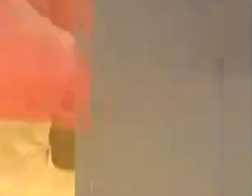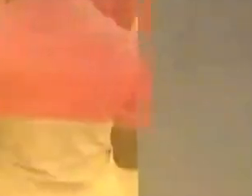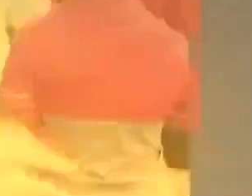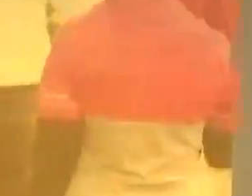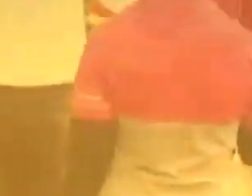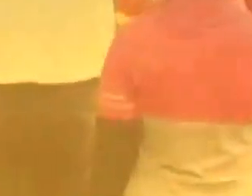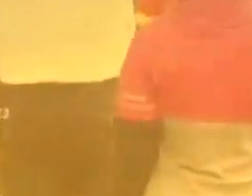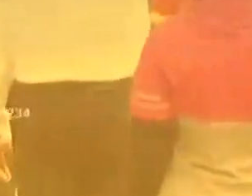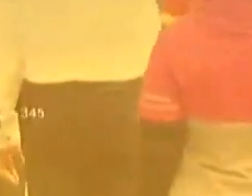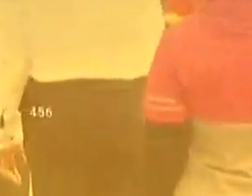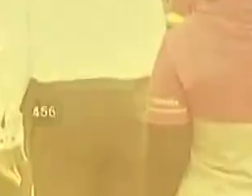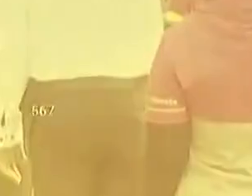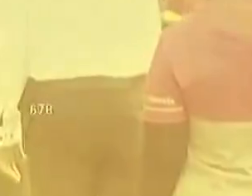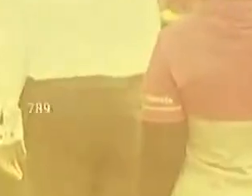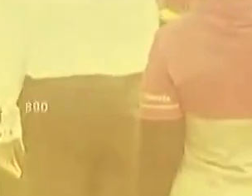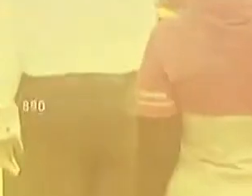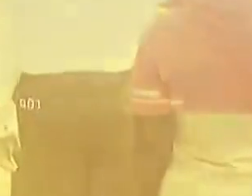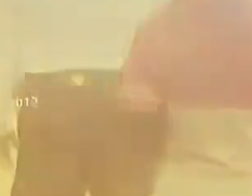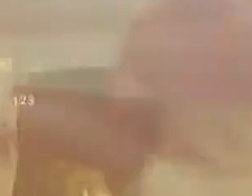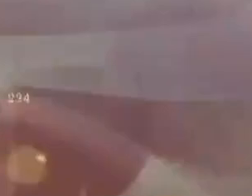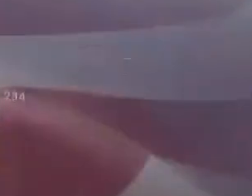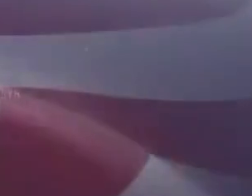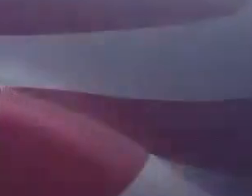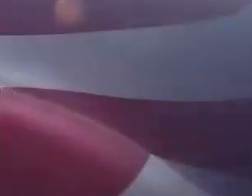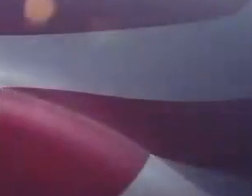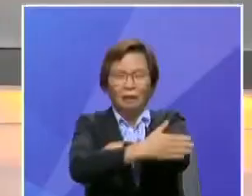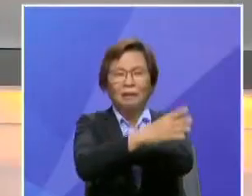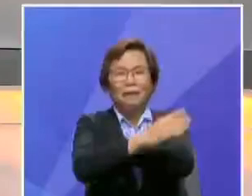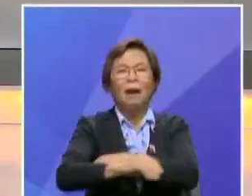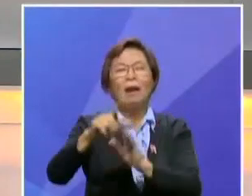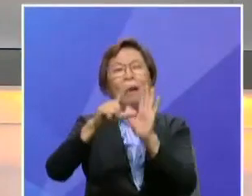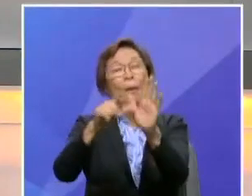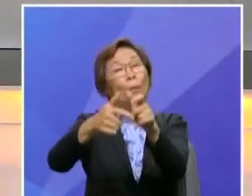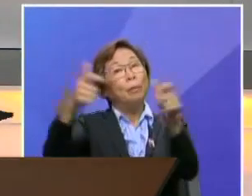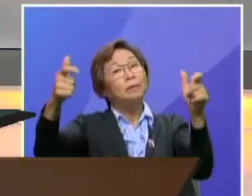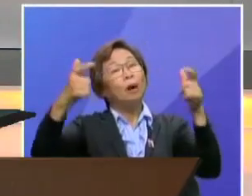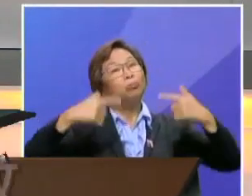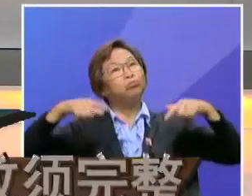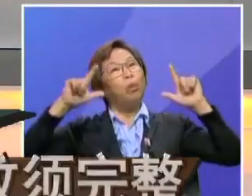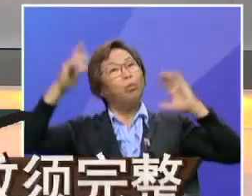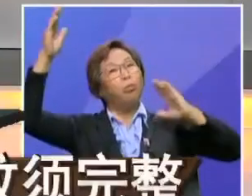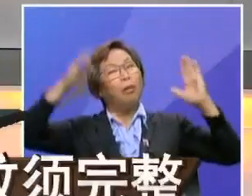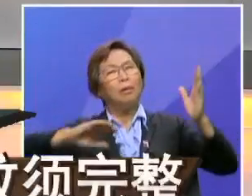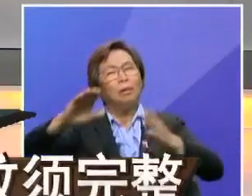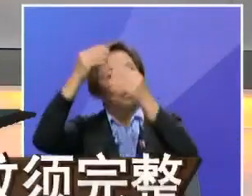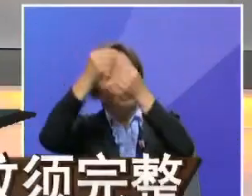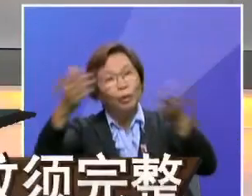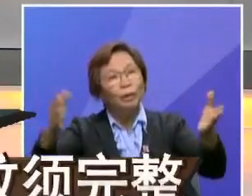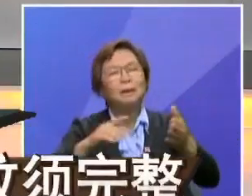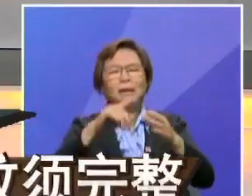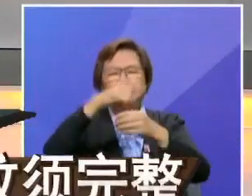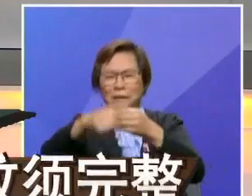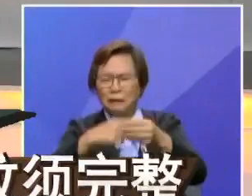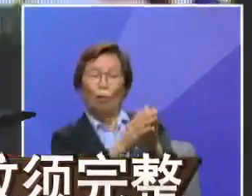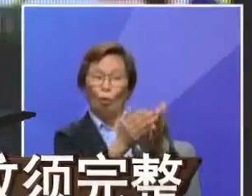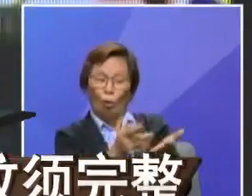相爱护和团结一致，一起终结这场疫情危机。同样出席线上推介礼的通讯及多媒体部长拿督塞夫